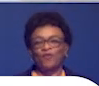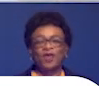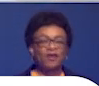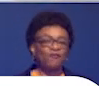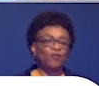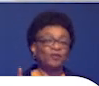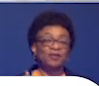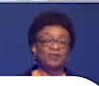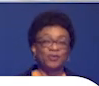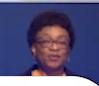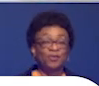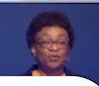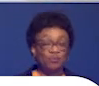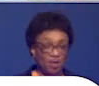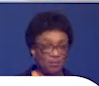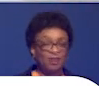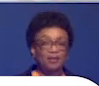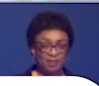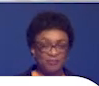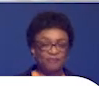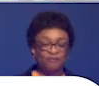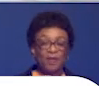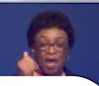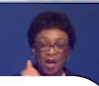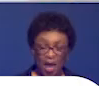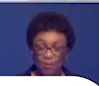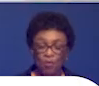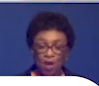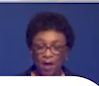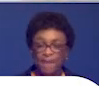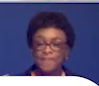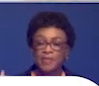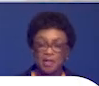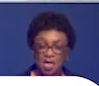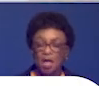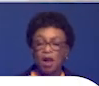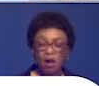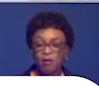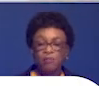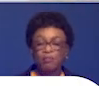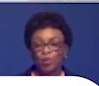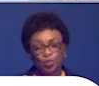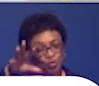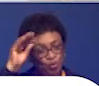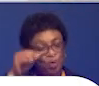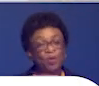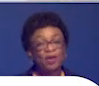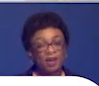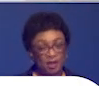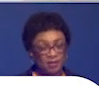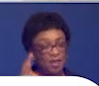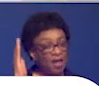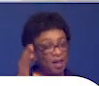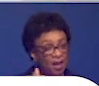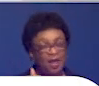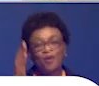nyingi zipo kwa kutumia lugha ya kiingereza kwa wamu kujo na kujua Zaidi kwenye somo La kiingereza Ili wawe